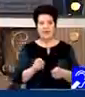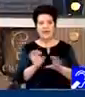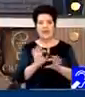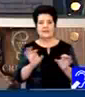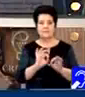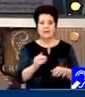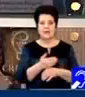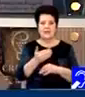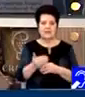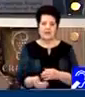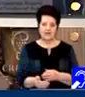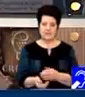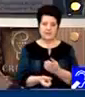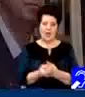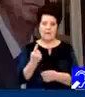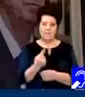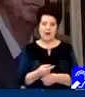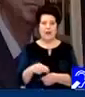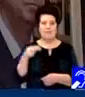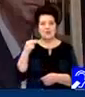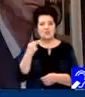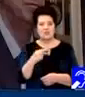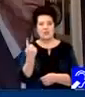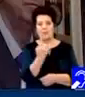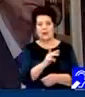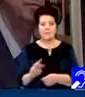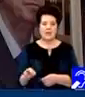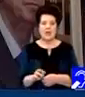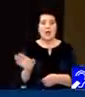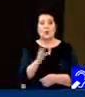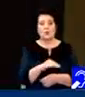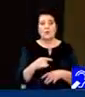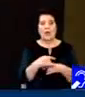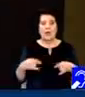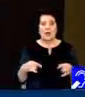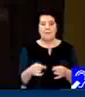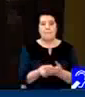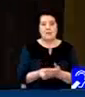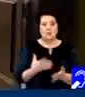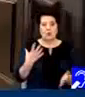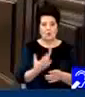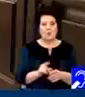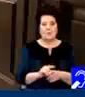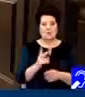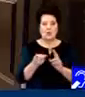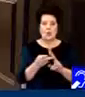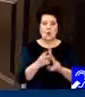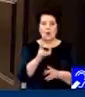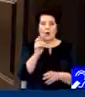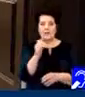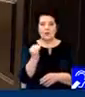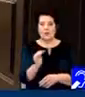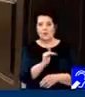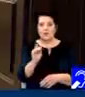Explicațiile au întârziat însă să apară. Pentru președinți și premieri punem pe masă tot ce-i mai scump. Mesele celorlalte două categorii de oficiali